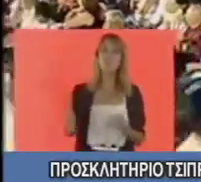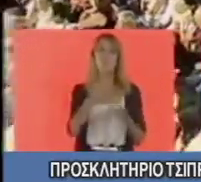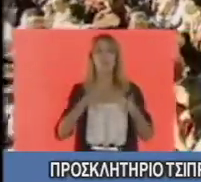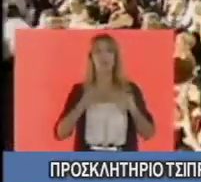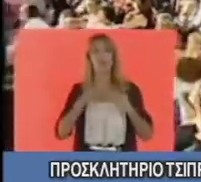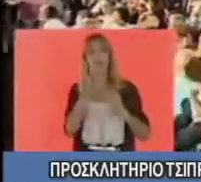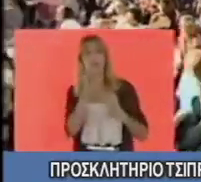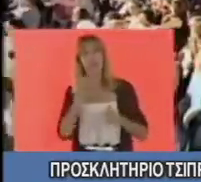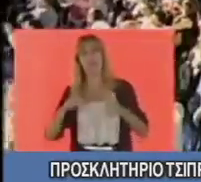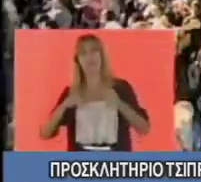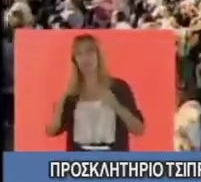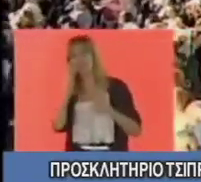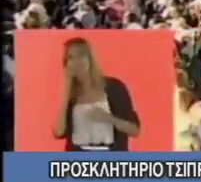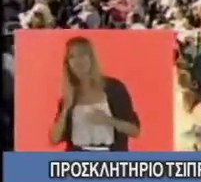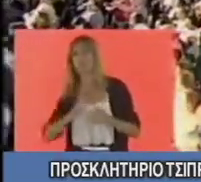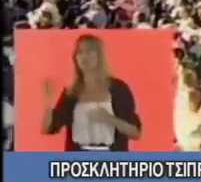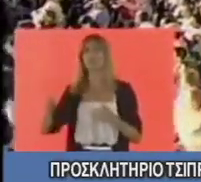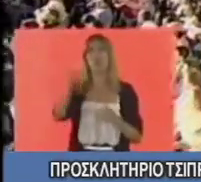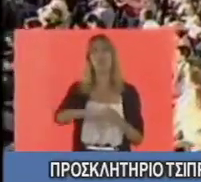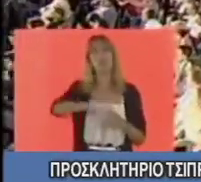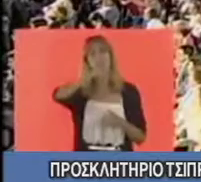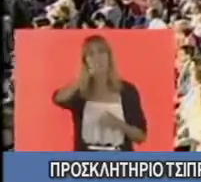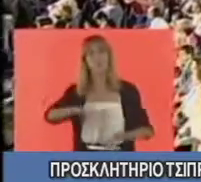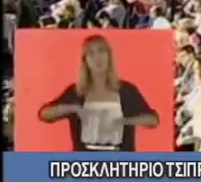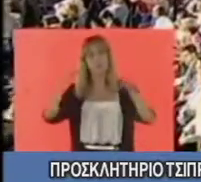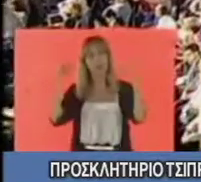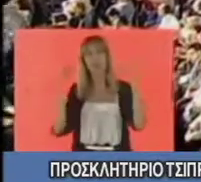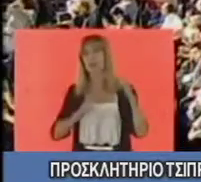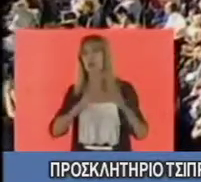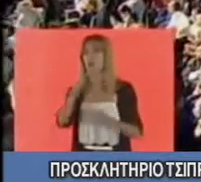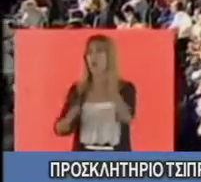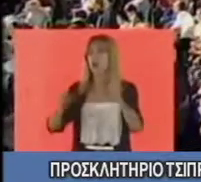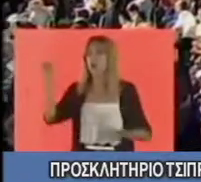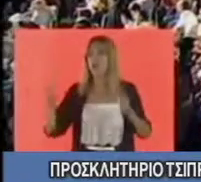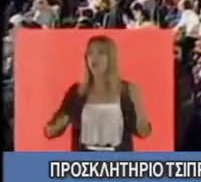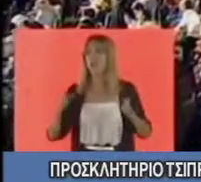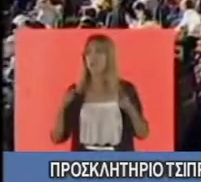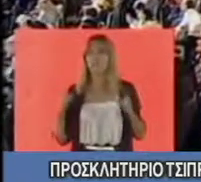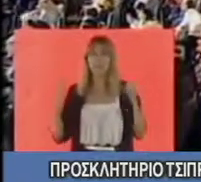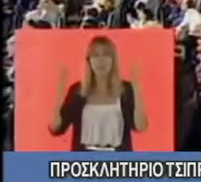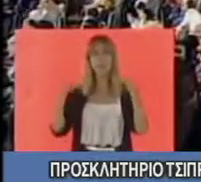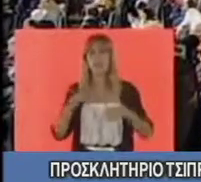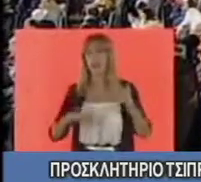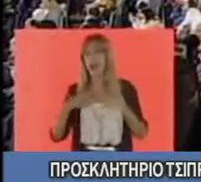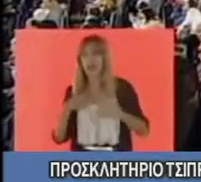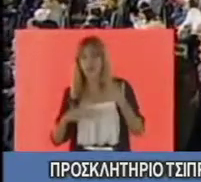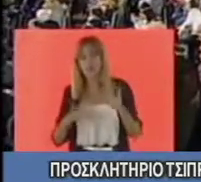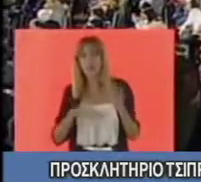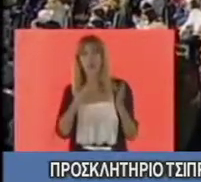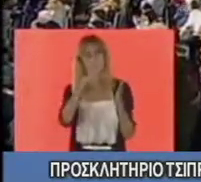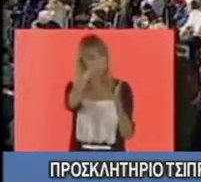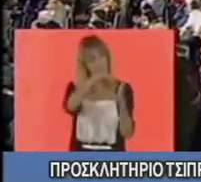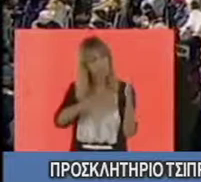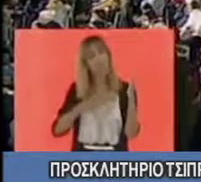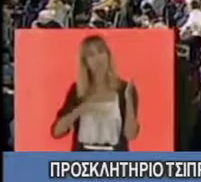πολίτη, σε κάθε ενεργό πολίτη αυτού του τόπου, ανοίγουμε ένα νέο κεφάλαιο για την